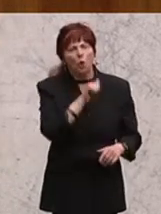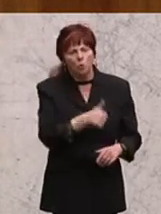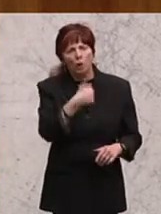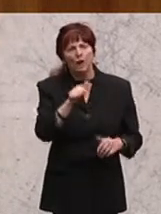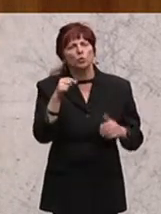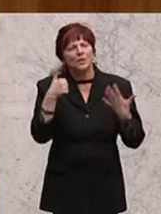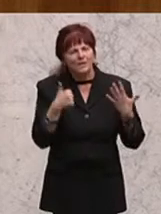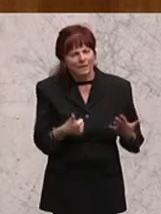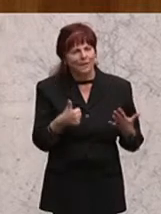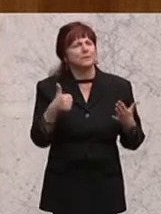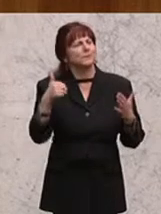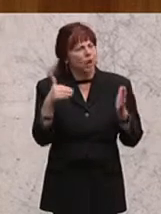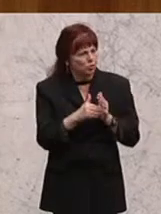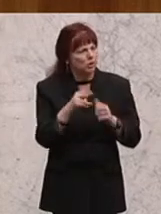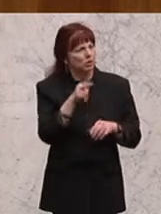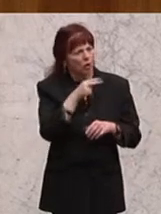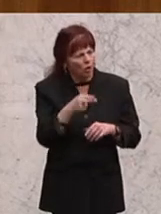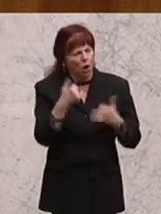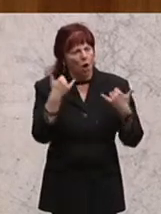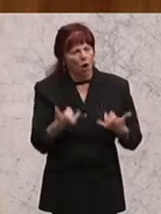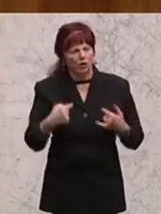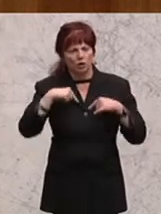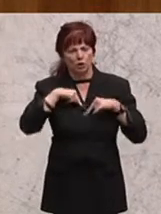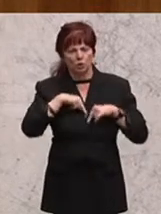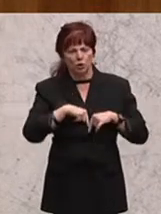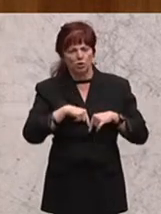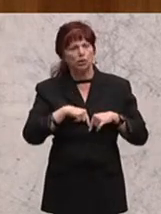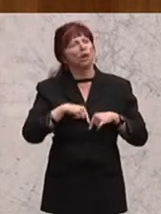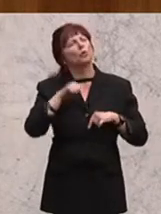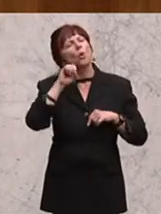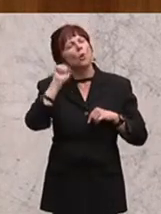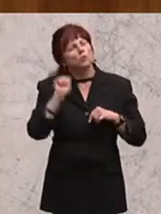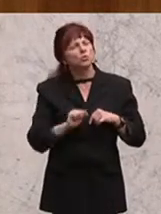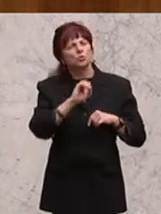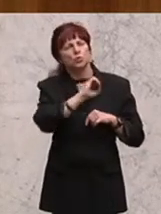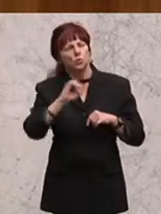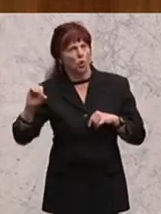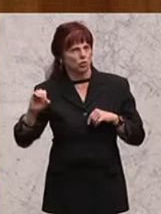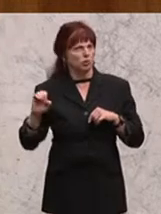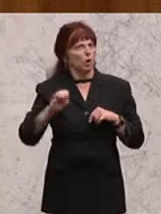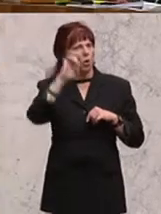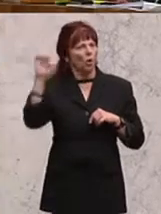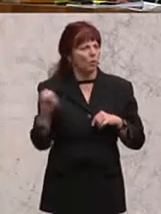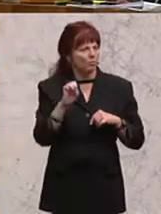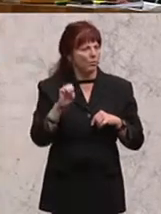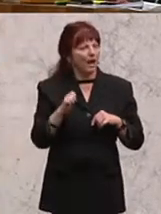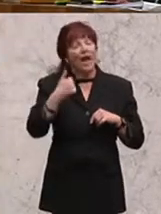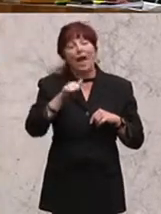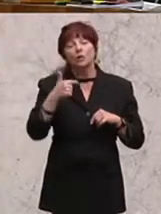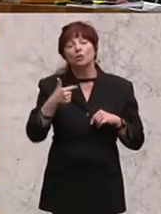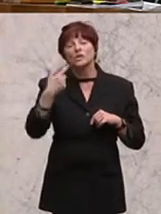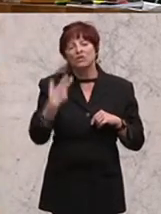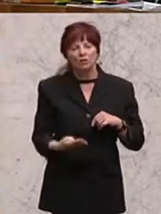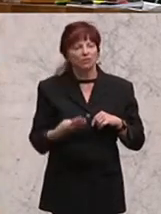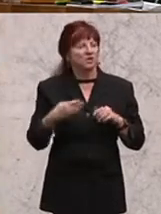Euro, der heutige Vorstand in den verkauften Südosteuropa Bankenholdingsgesellschaft 142.000